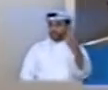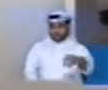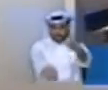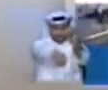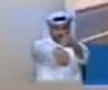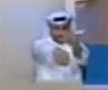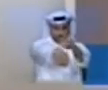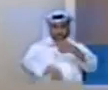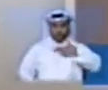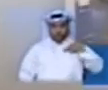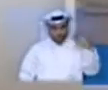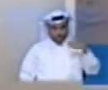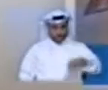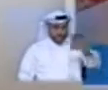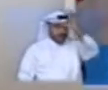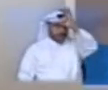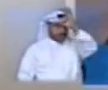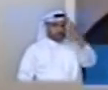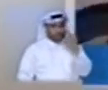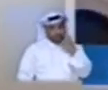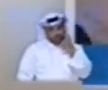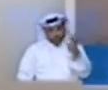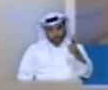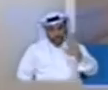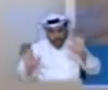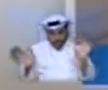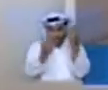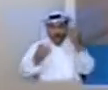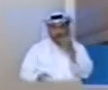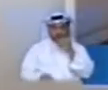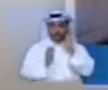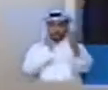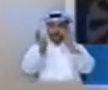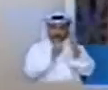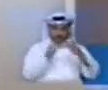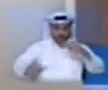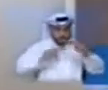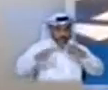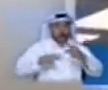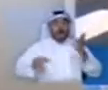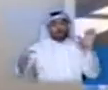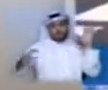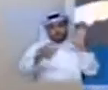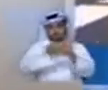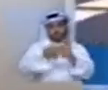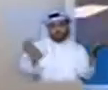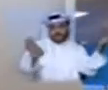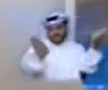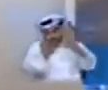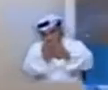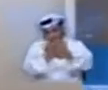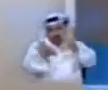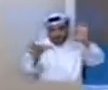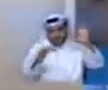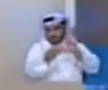الحق لمن يجاهر من هذه المحلات التجارية بإغلاقها لمدة شهرين، وهذا القانون يفترض أن يكون يعني في بال الجميع